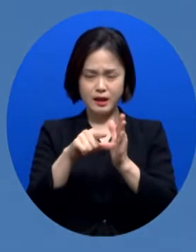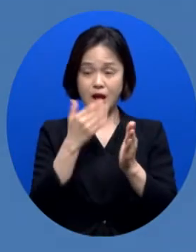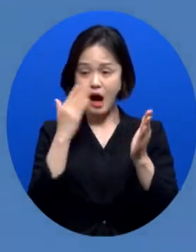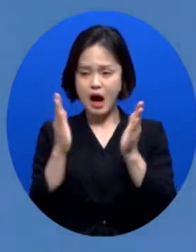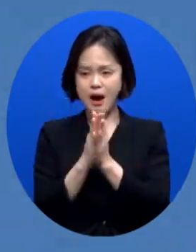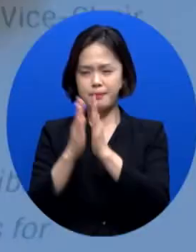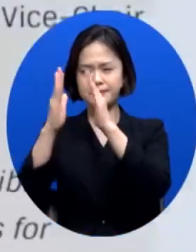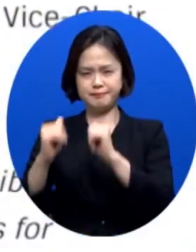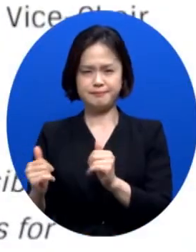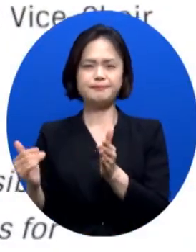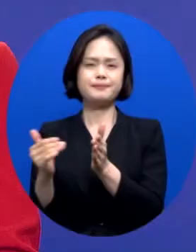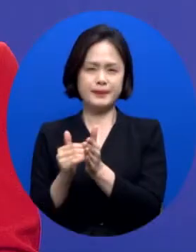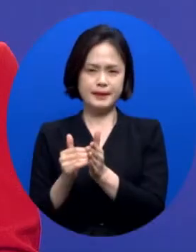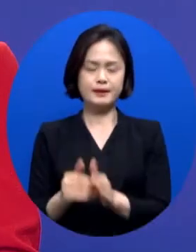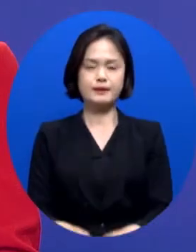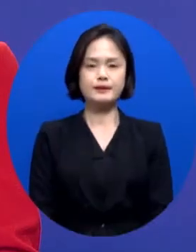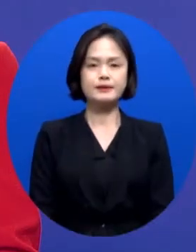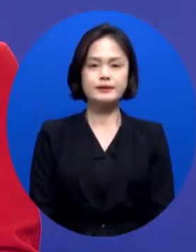파괴됐습니다.